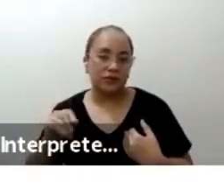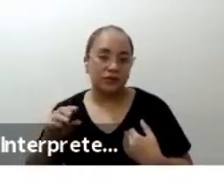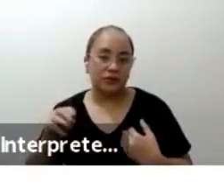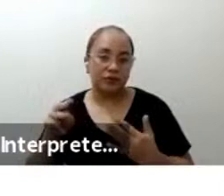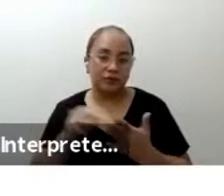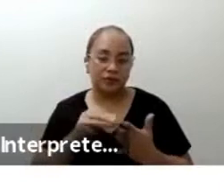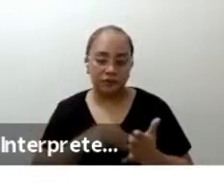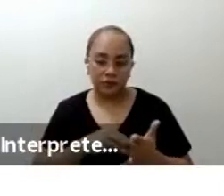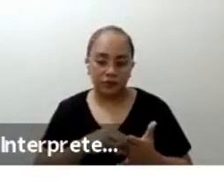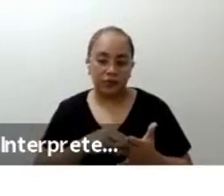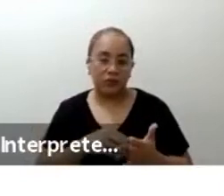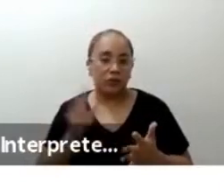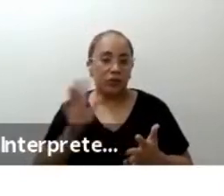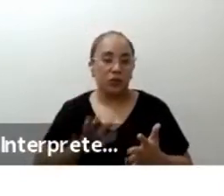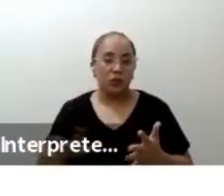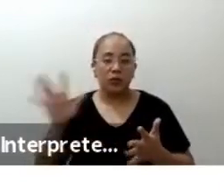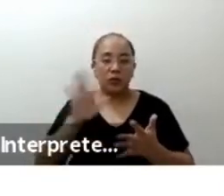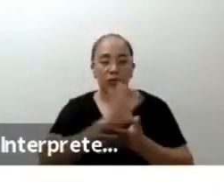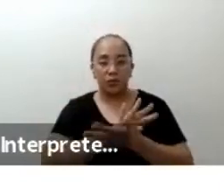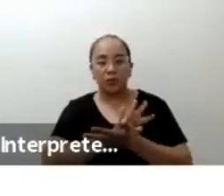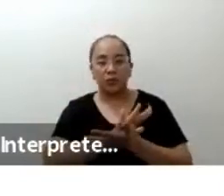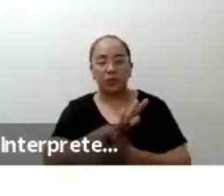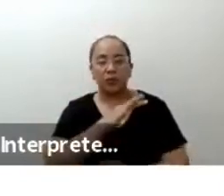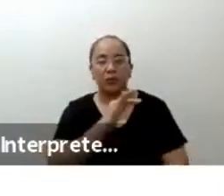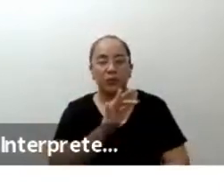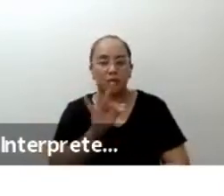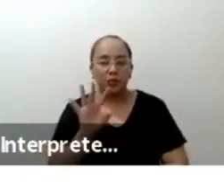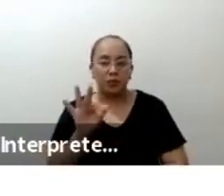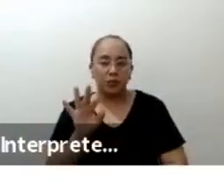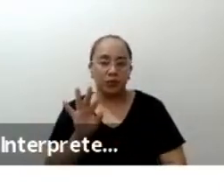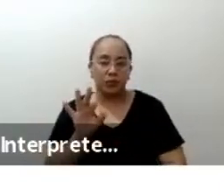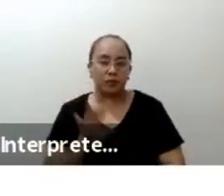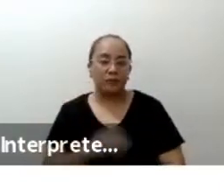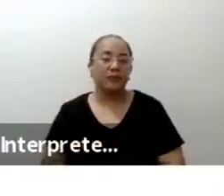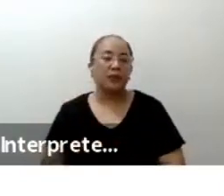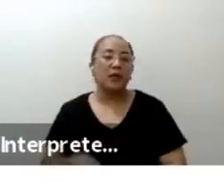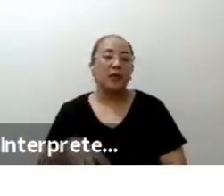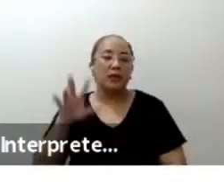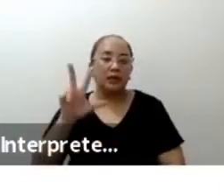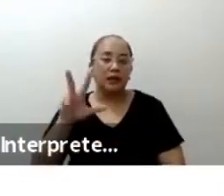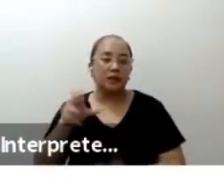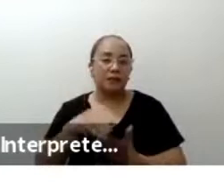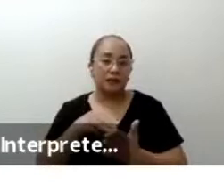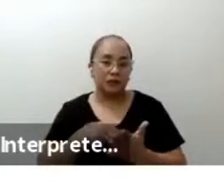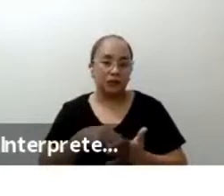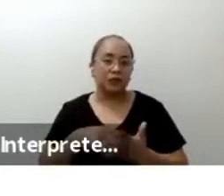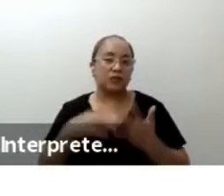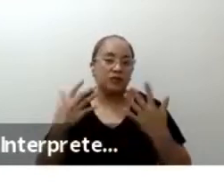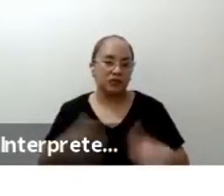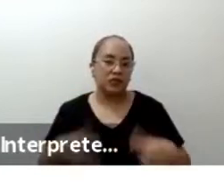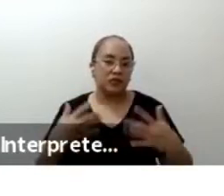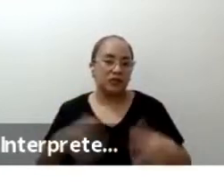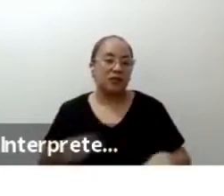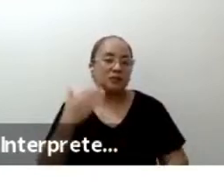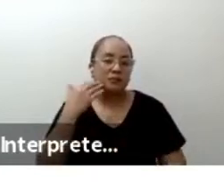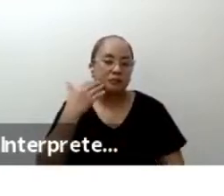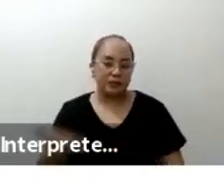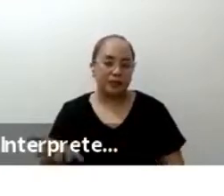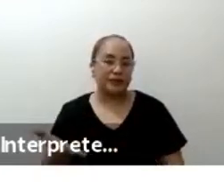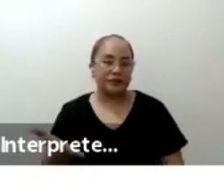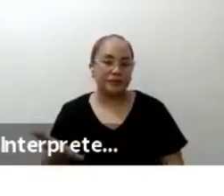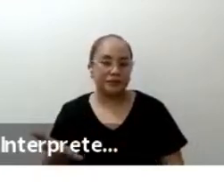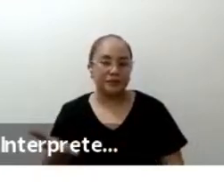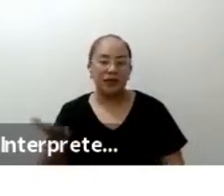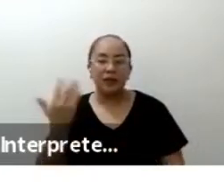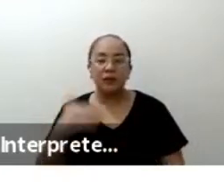mahigit ang mga kaso ng COVID-19 at 3 million mahigit ang mga namatay dito